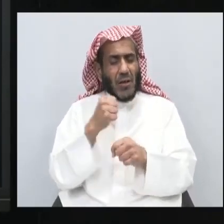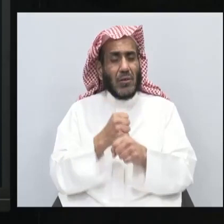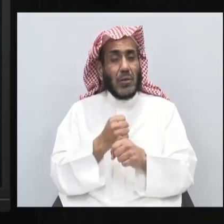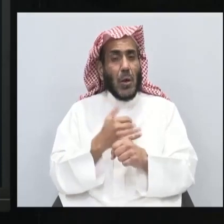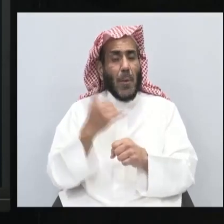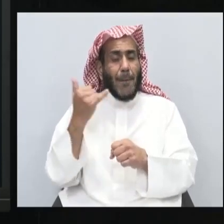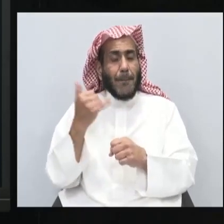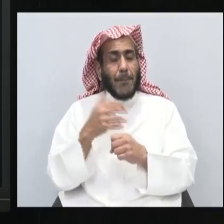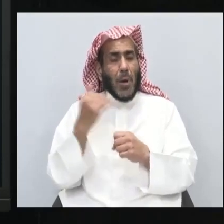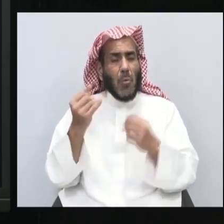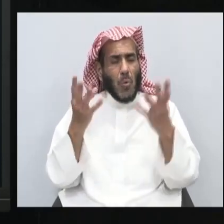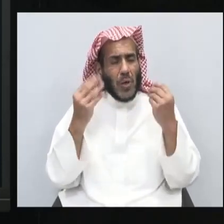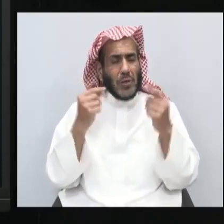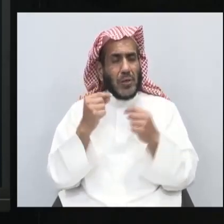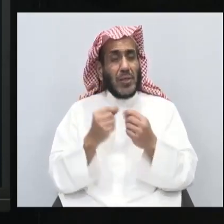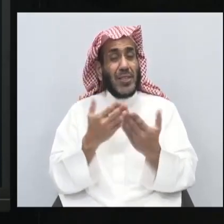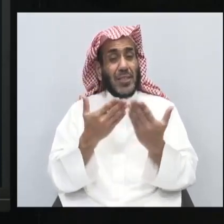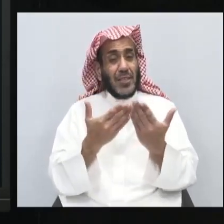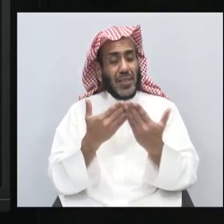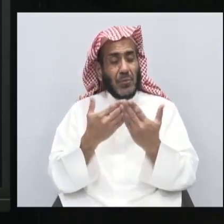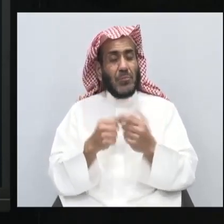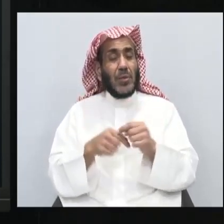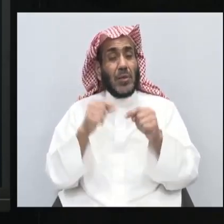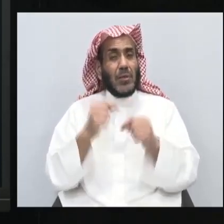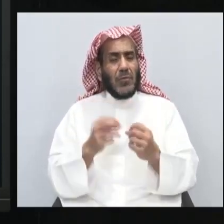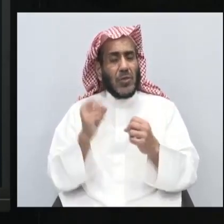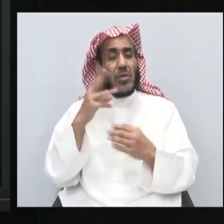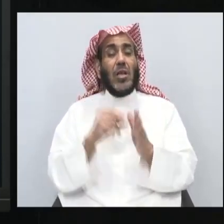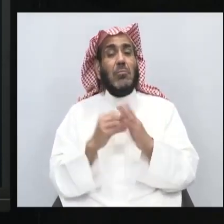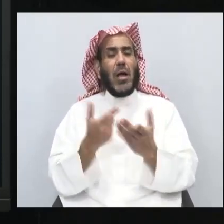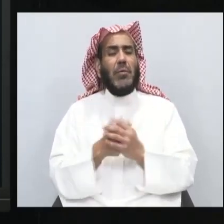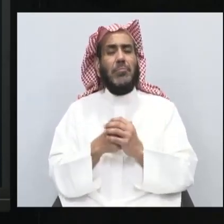هي المعلومات التي ساعدته لاستنتاج ذلك؟